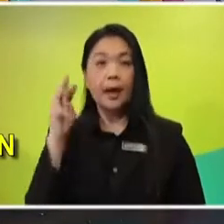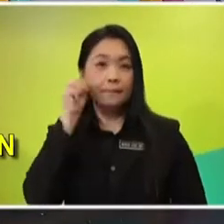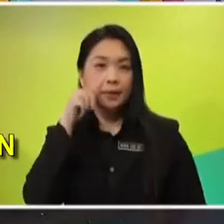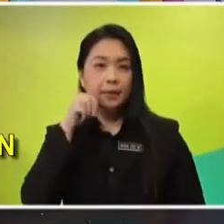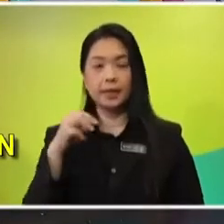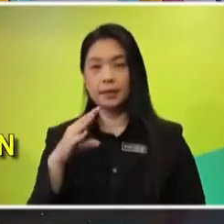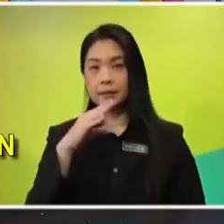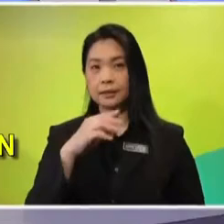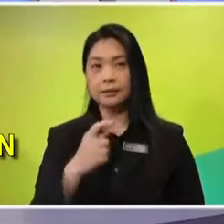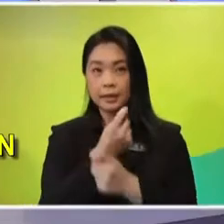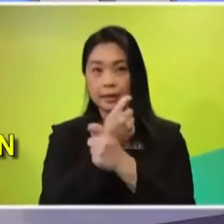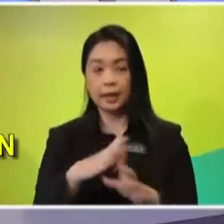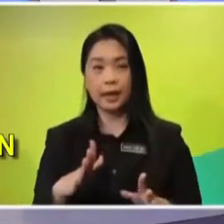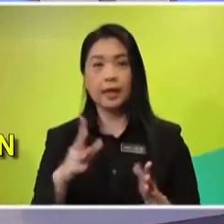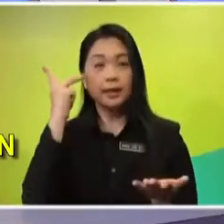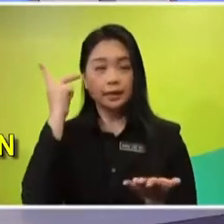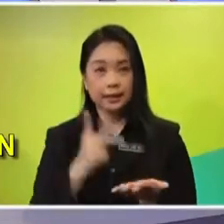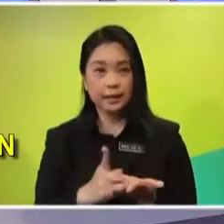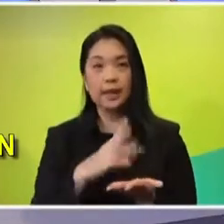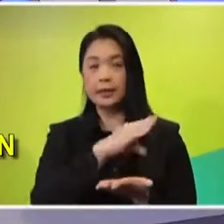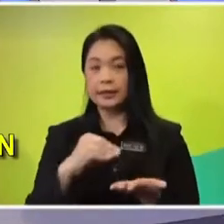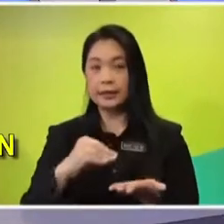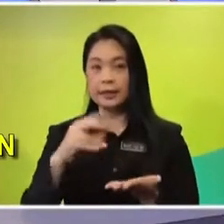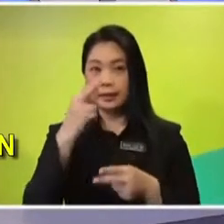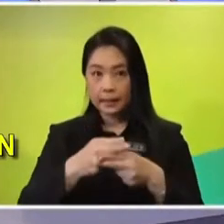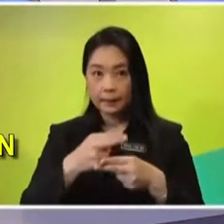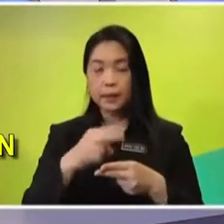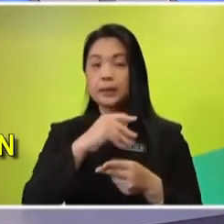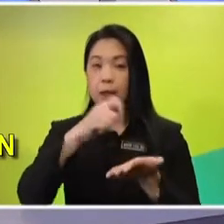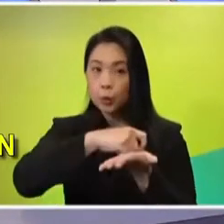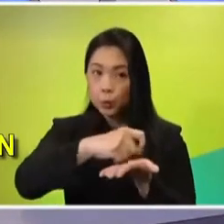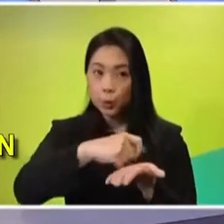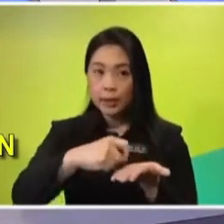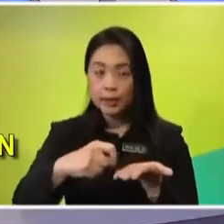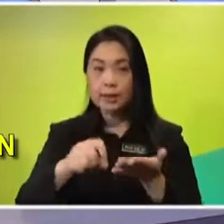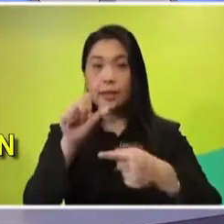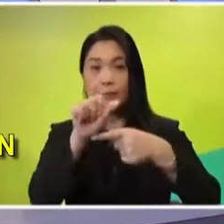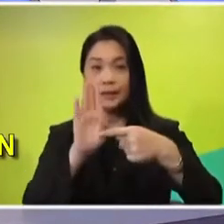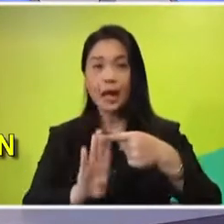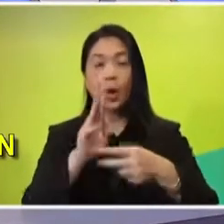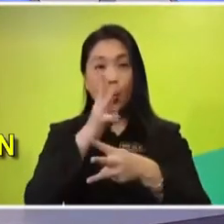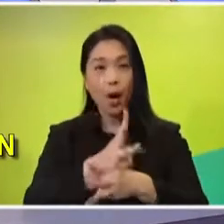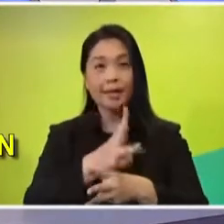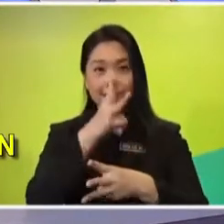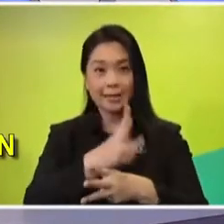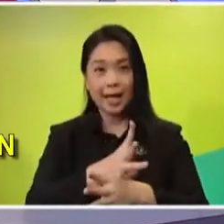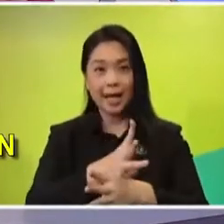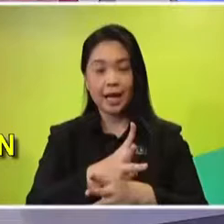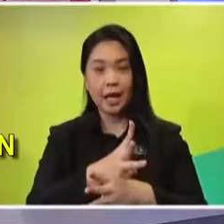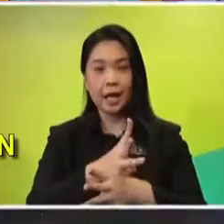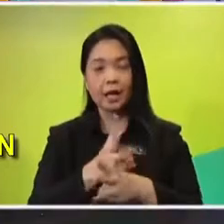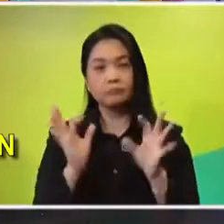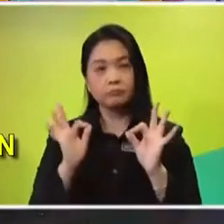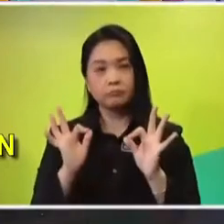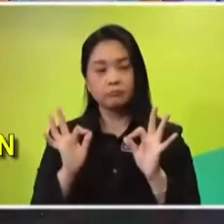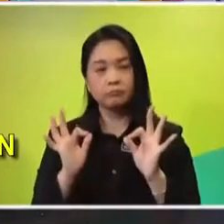telah mengenal, menamakan dan menulis pecahan wajar. Wow. Okey, Mira, ada